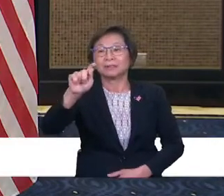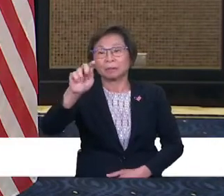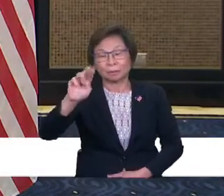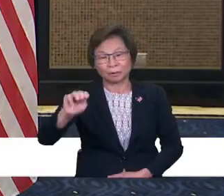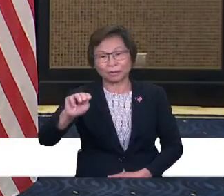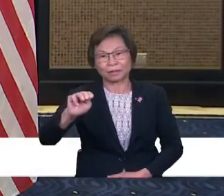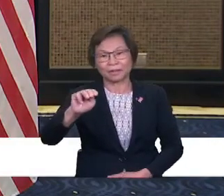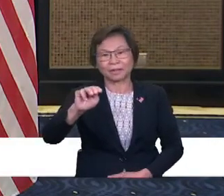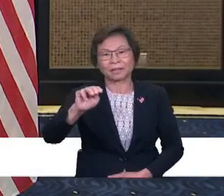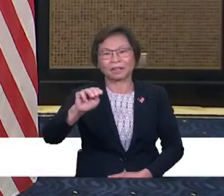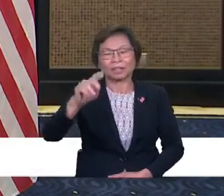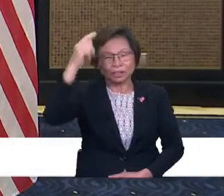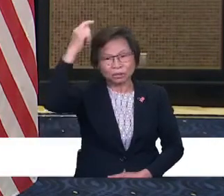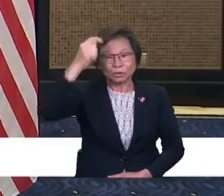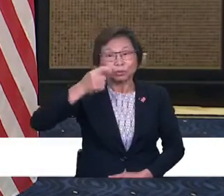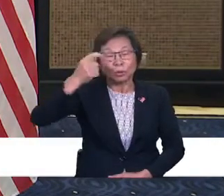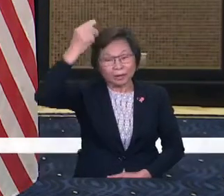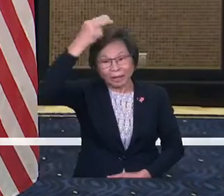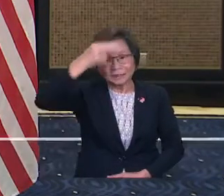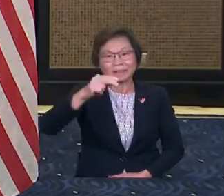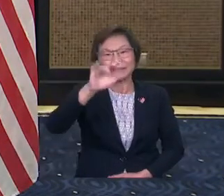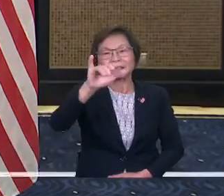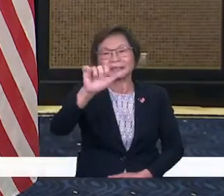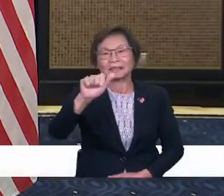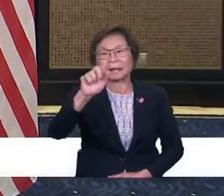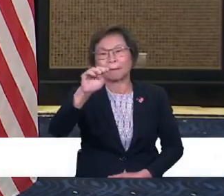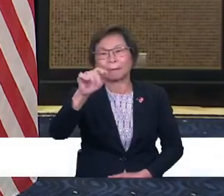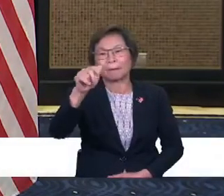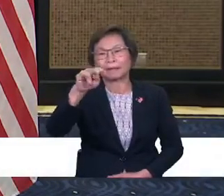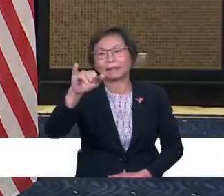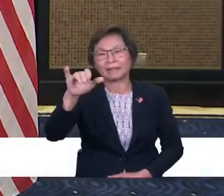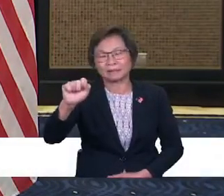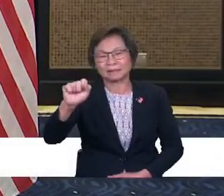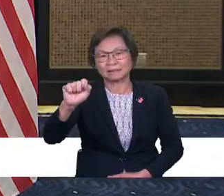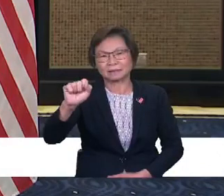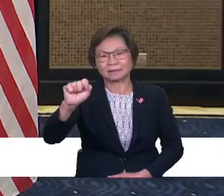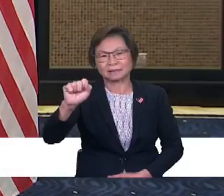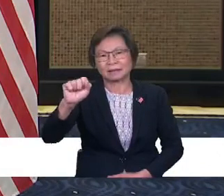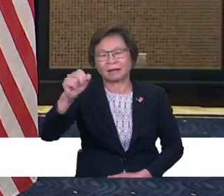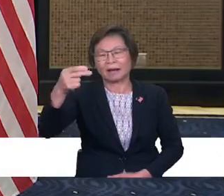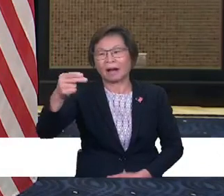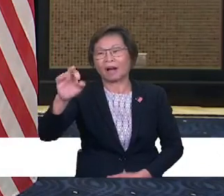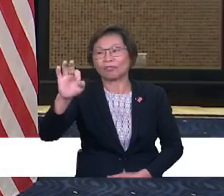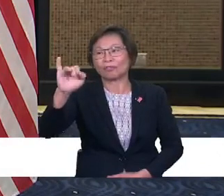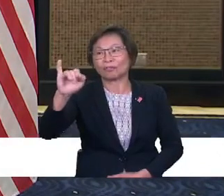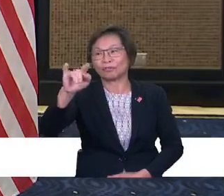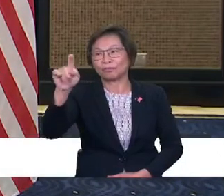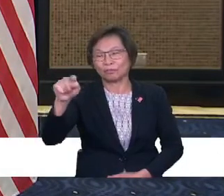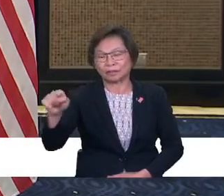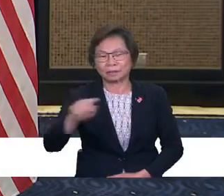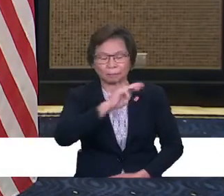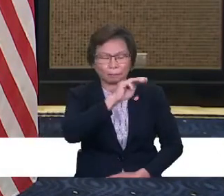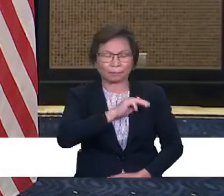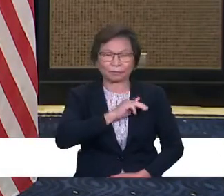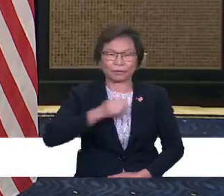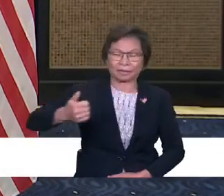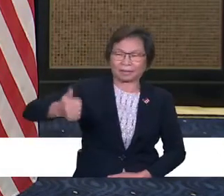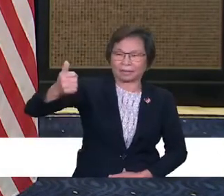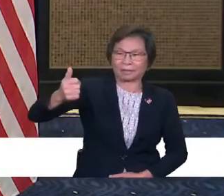berobat fun Haji yamani Hafiz Band Muse Hai menteri kanan kejar